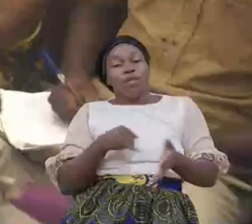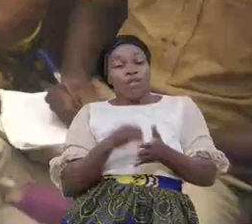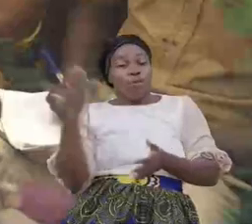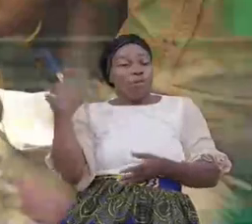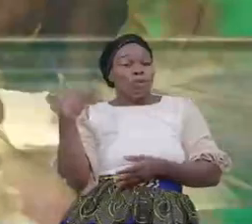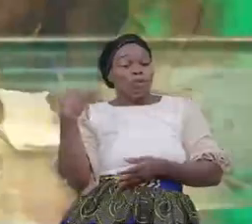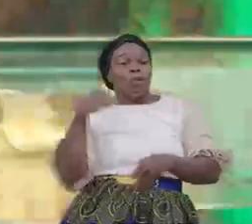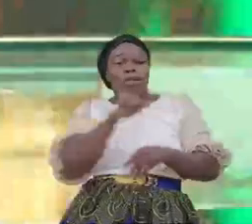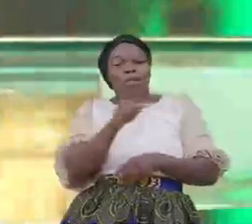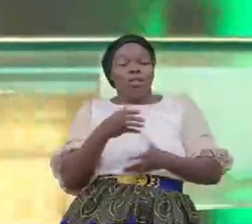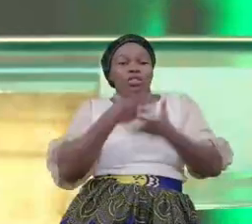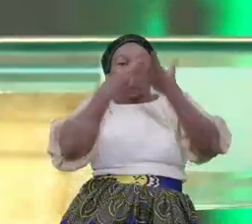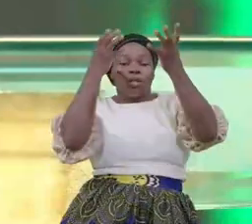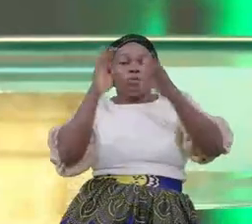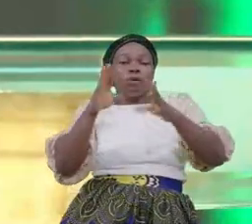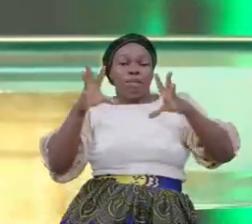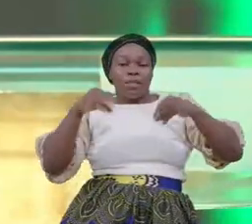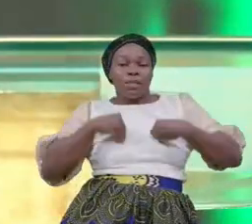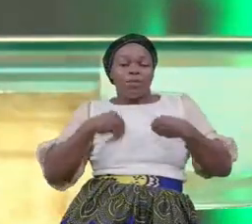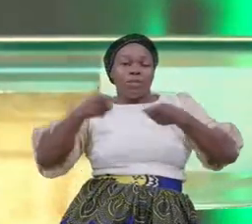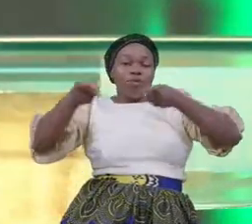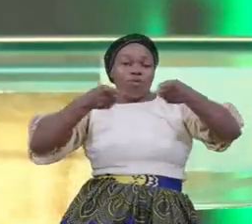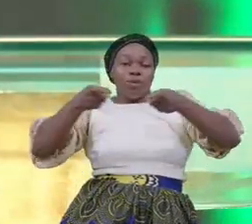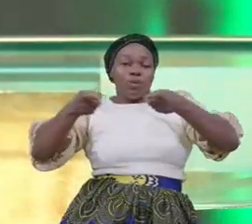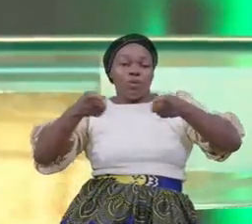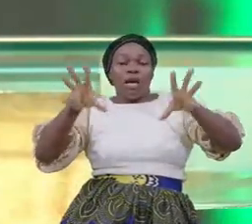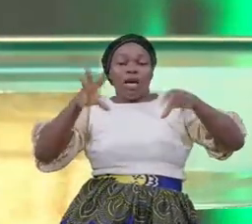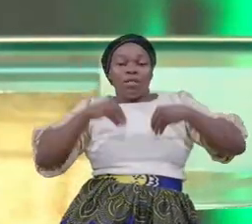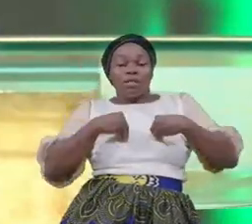cri d'une domination acceptée,